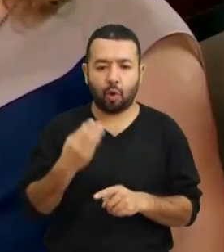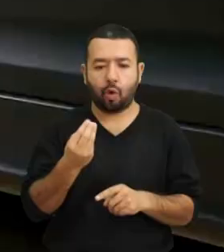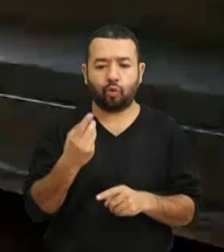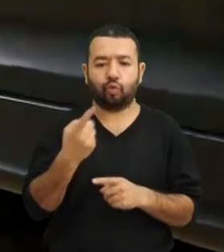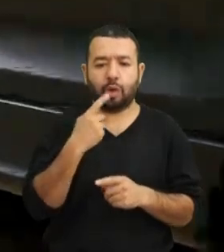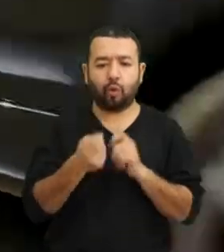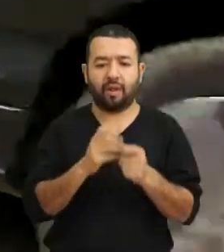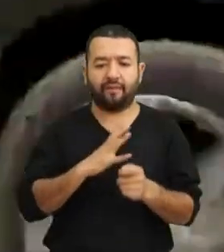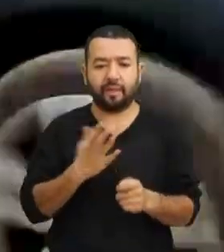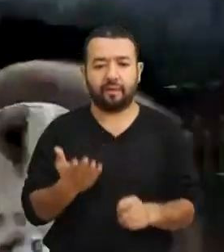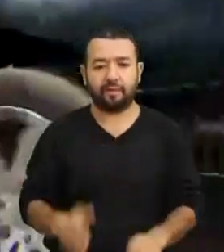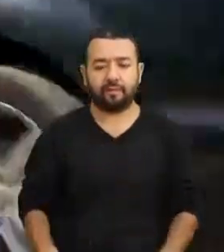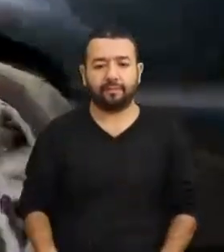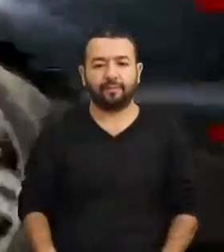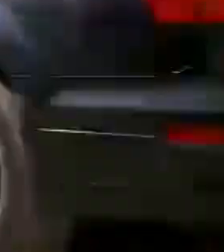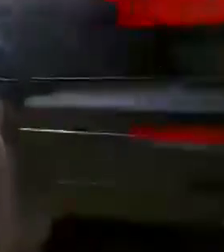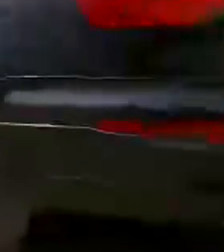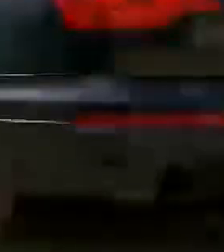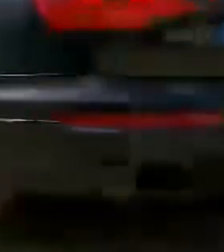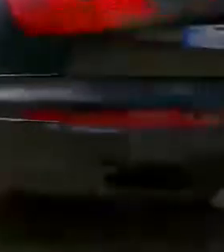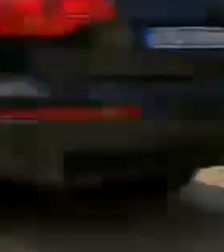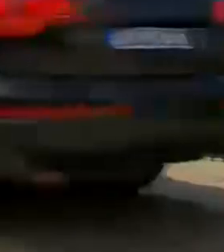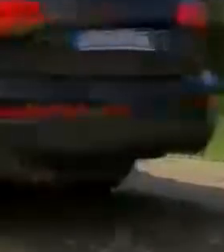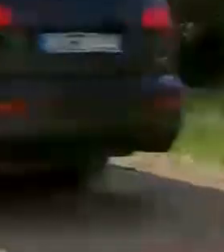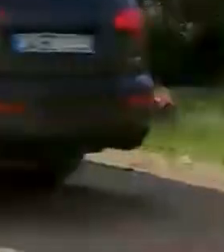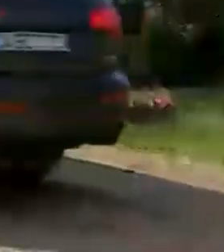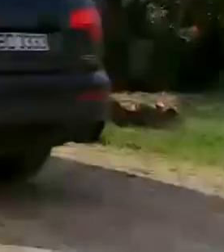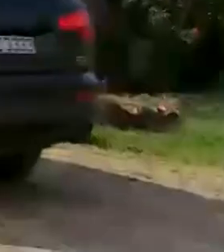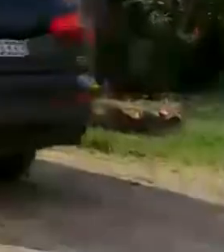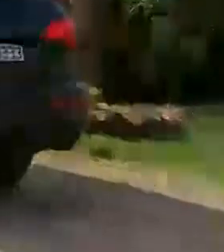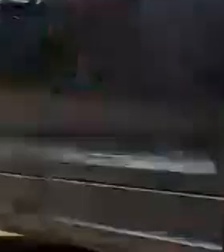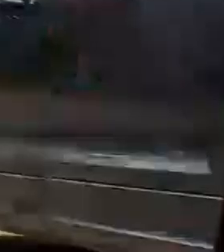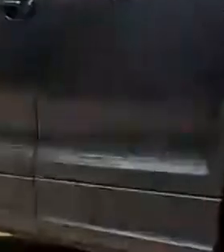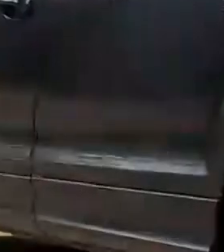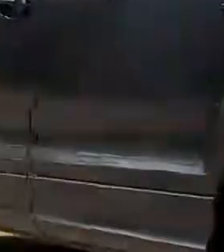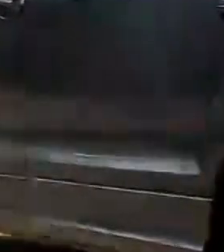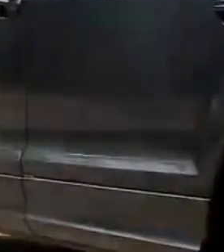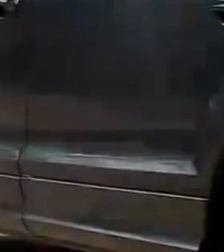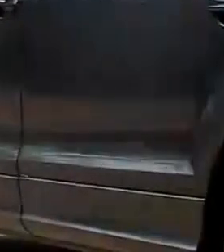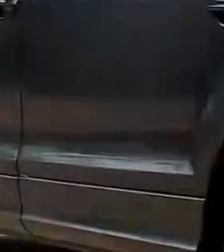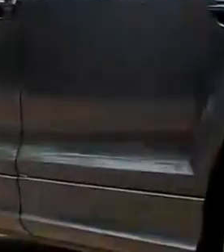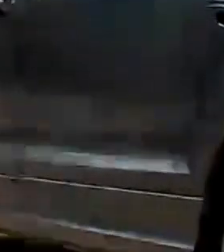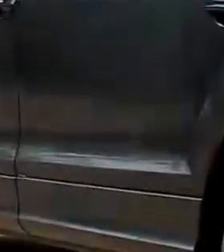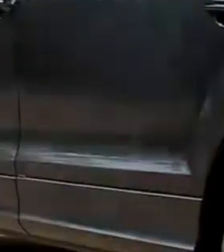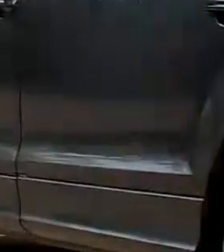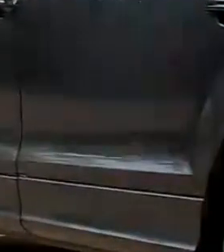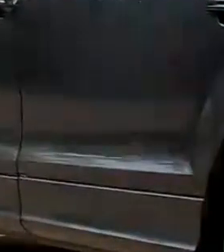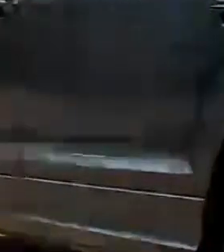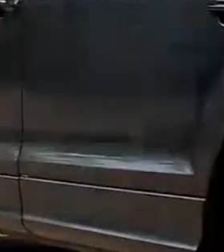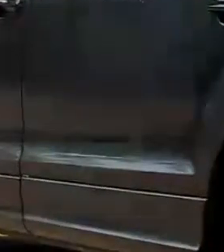ama. Sarp'ın aracı villanın garajına girdi. Çünkü her zamanki yerinde dikilmiş.